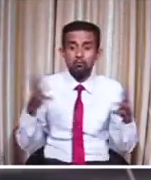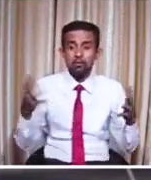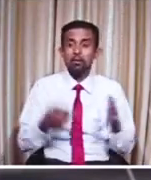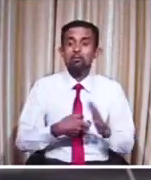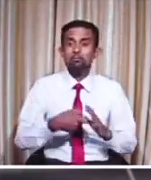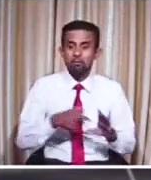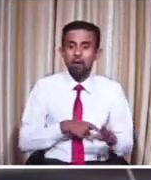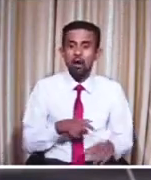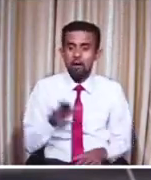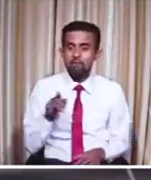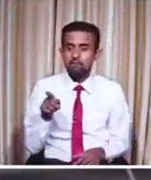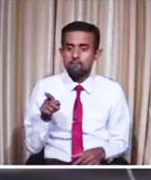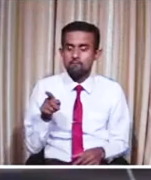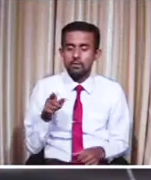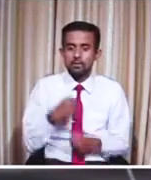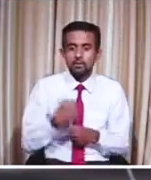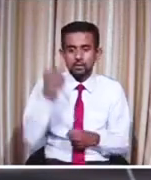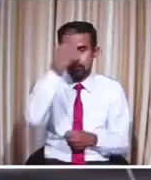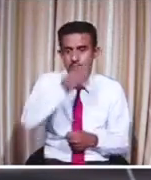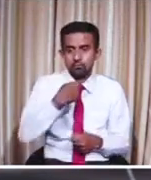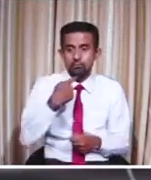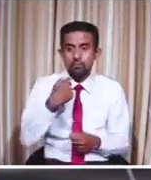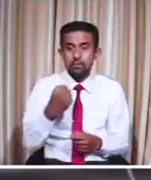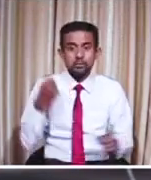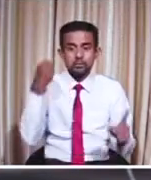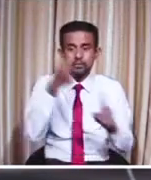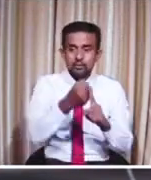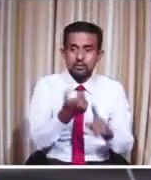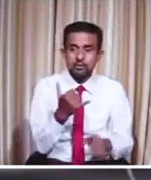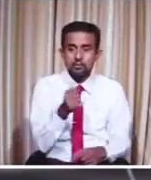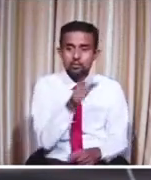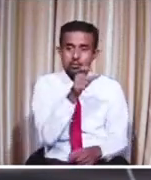ඕන. ගාලු මූදුර පිටියට ගස්සන්න සමහරුන්ට ඕන.